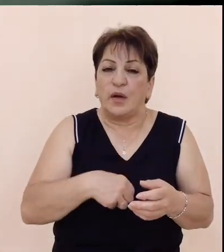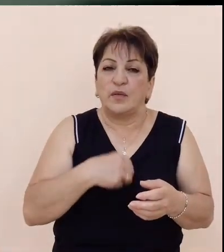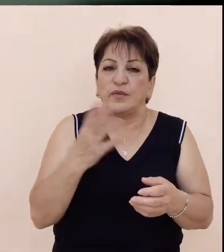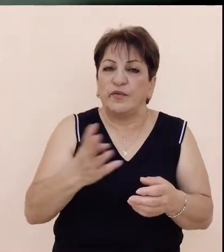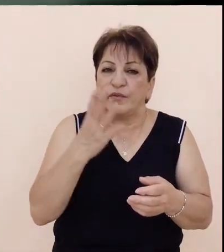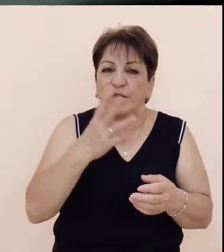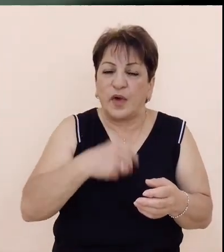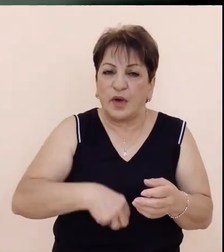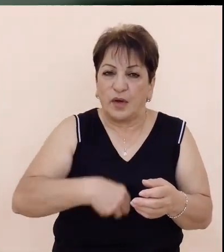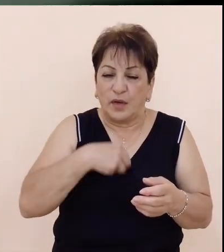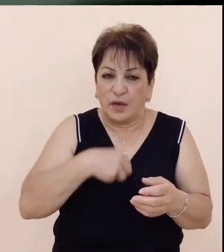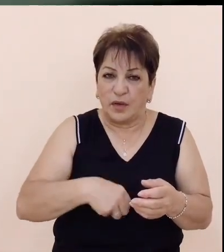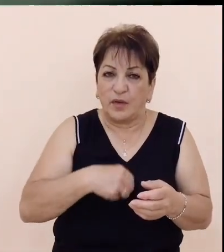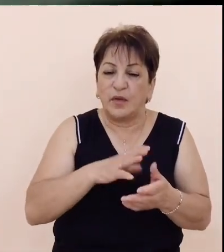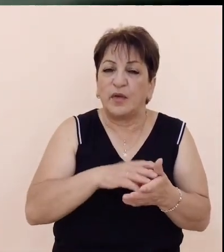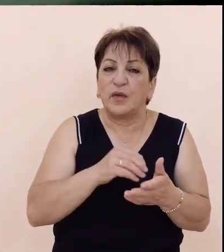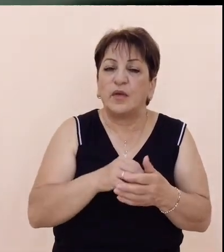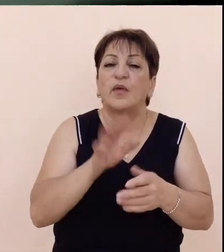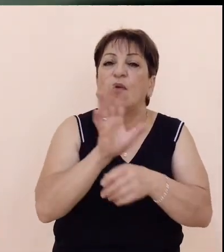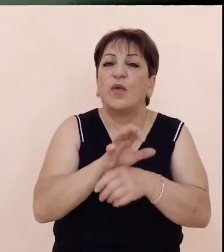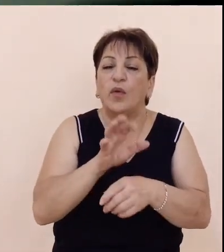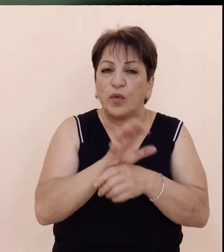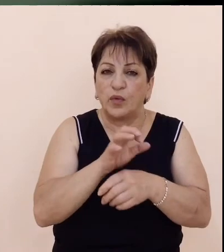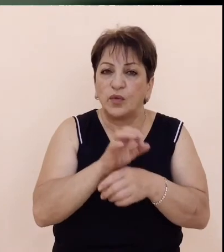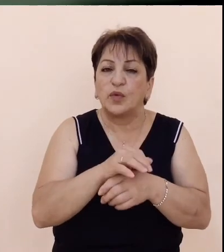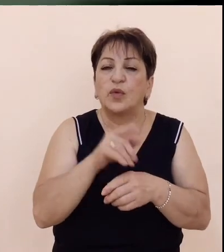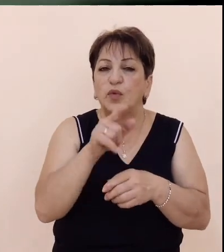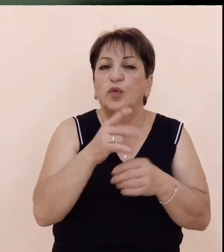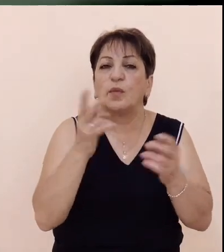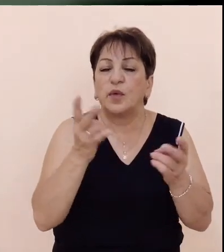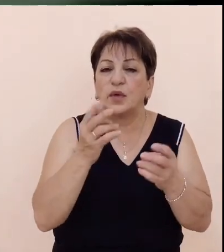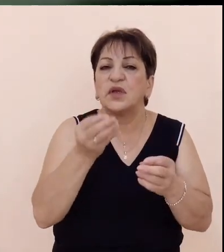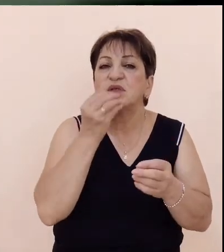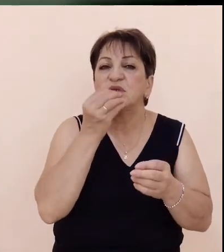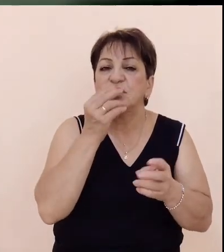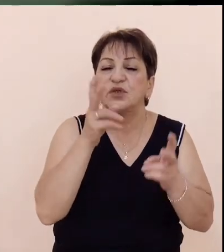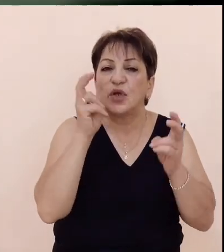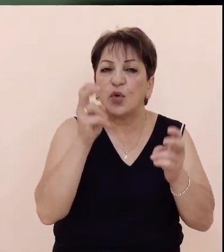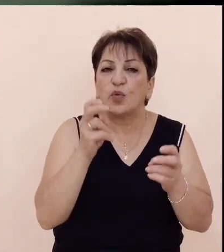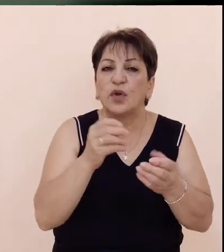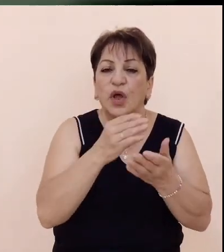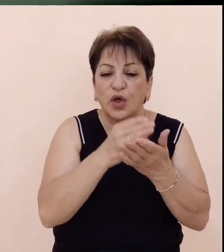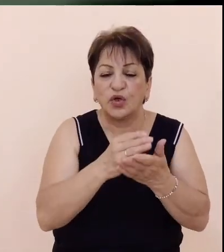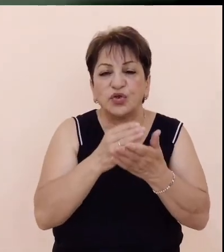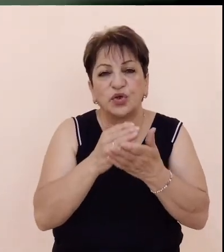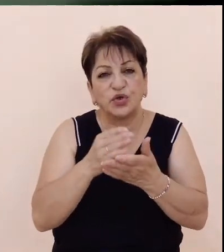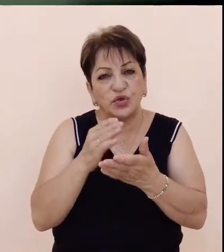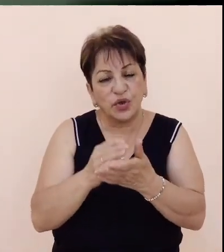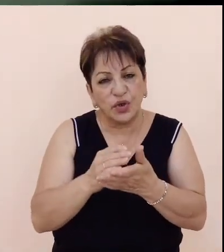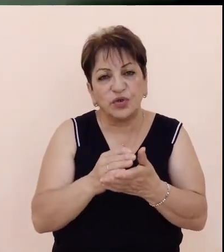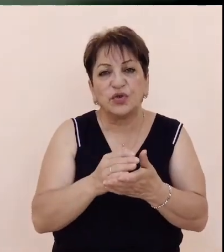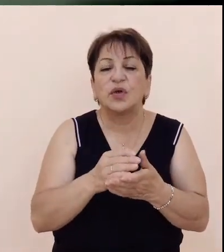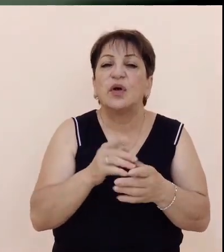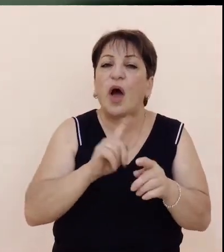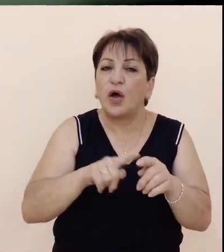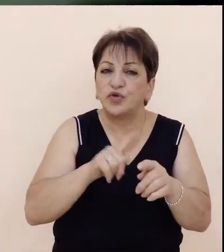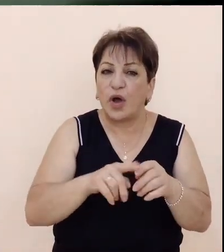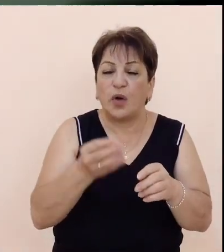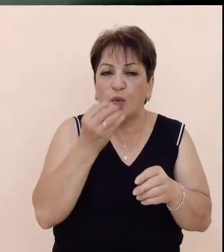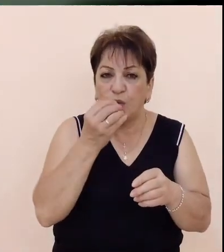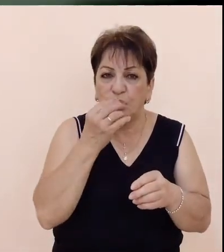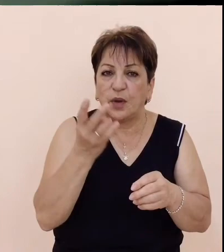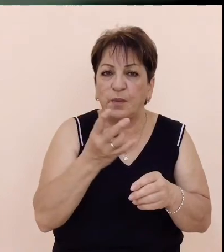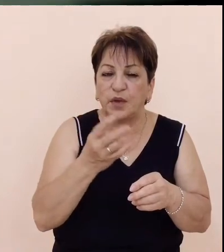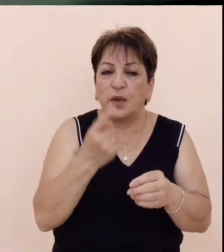խուսափելու համար խորհուրդ ենք տալիս օգտագործել սնունդը փոքր չափաբաժիններով և հաճախ,